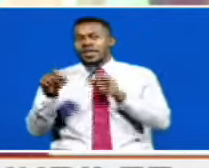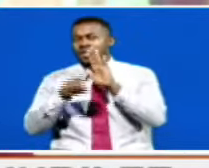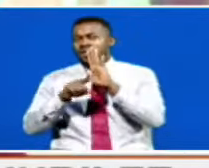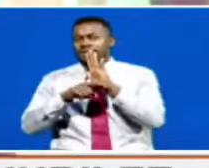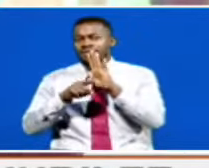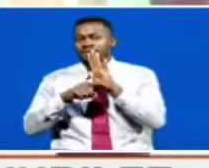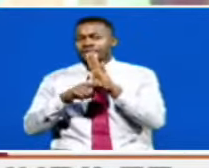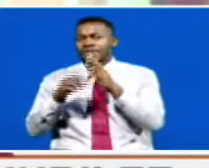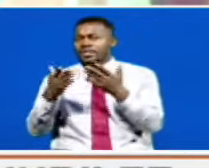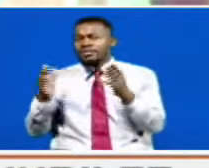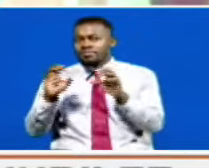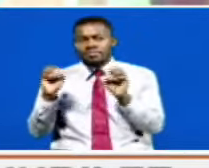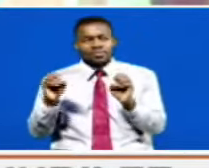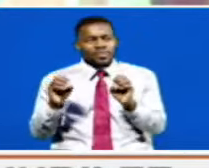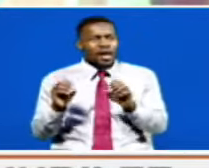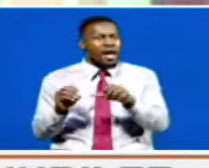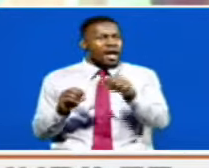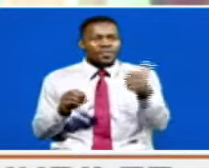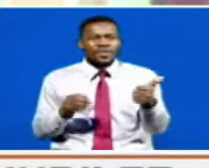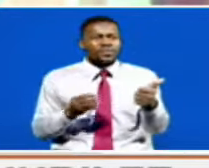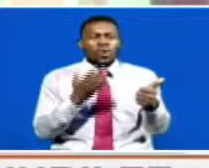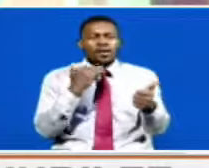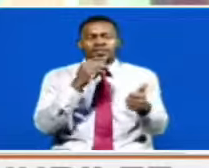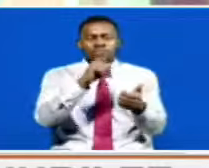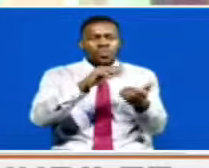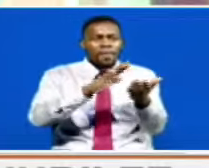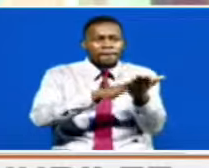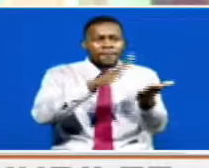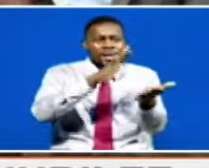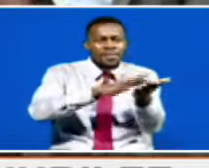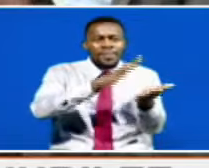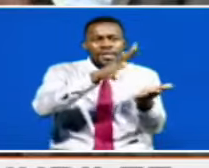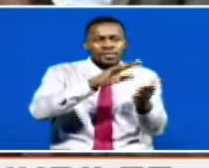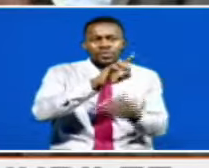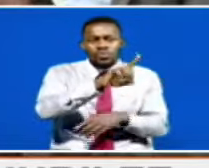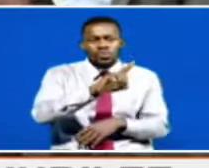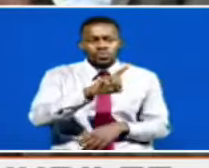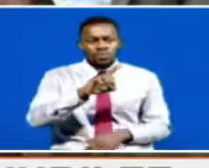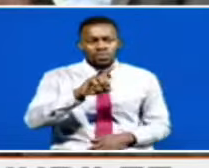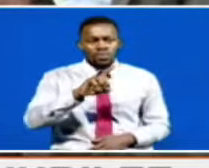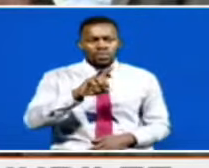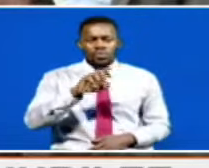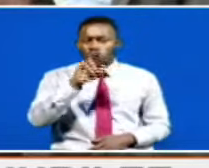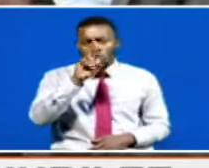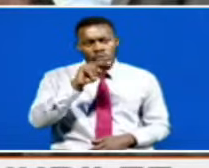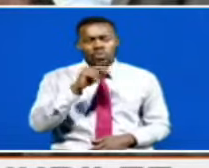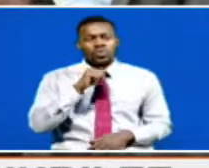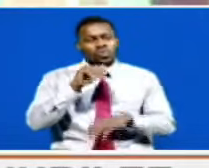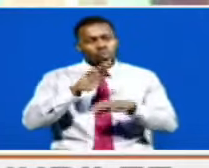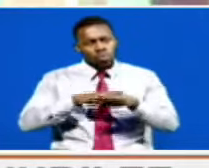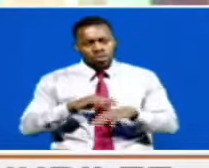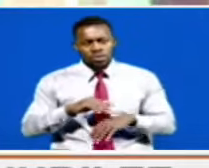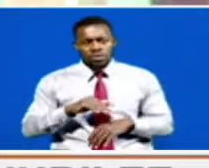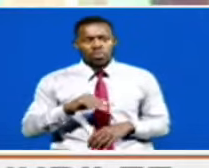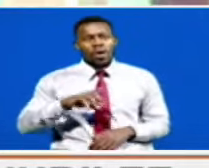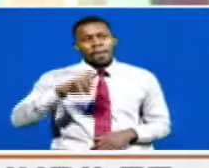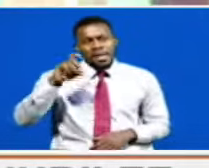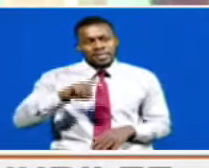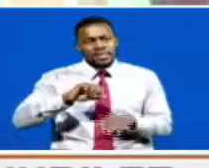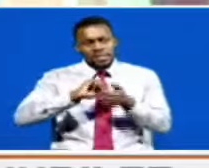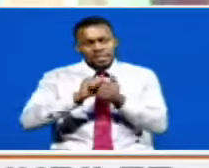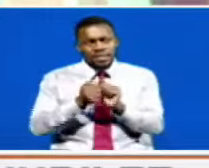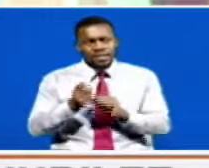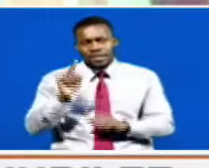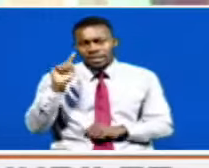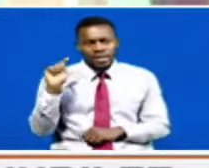na unataka tu kupigiwa makofi throughout. Why? Hakuna mtu anachaguliwa kupigiwa makofi. We have to change our country. And I am